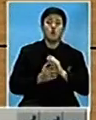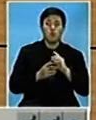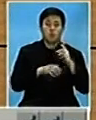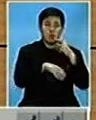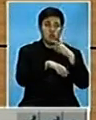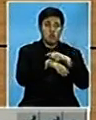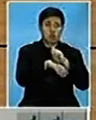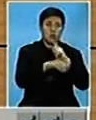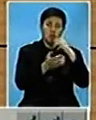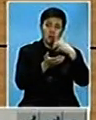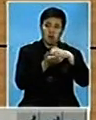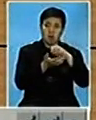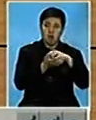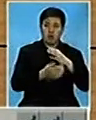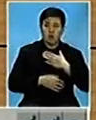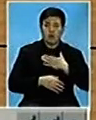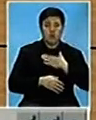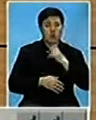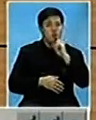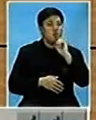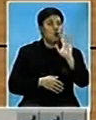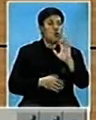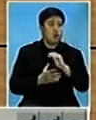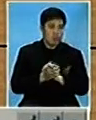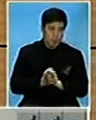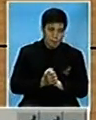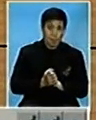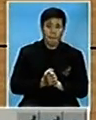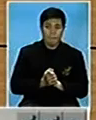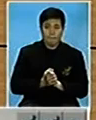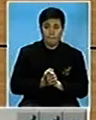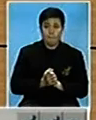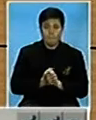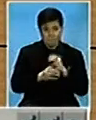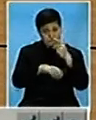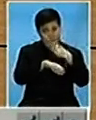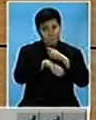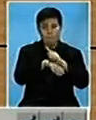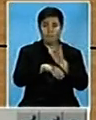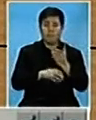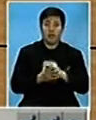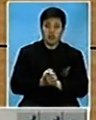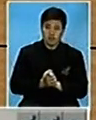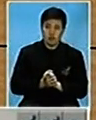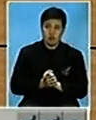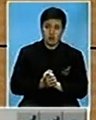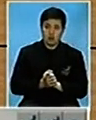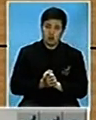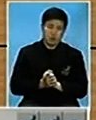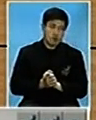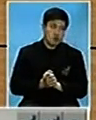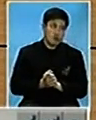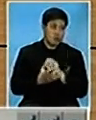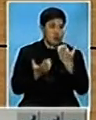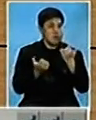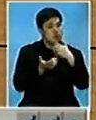ครู่ได้พูดไปนั้นผมไม่ถือสาอะไรท่านท่านประธานครับในเรื่องนี้กราบเรียนท่าน